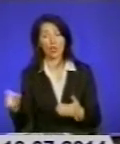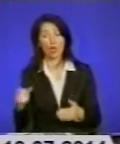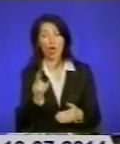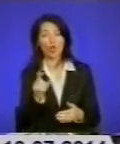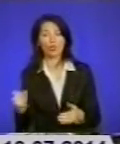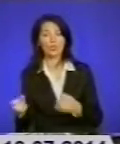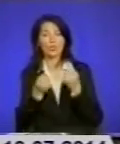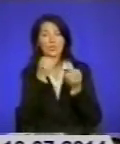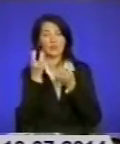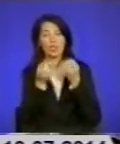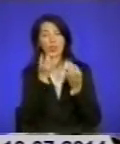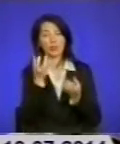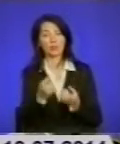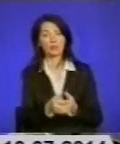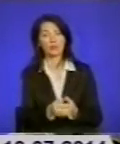квітами